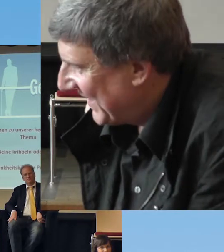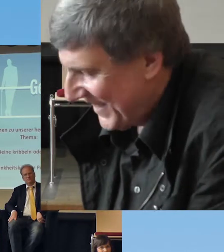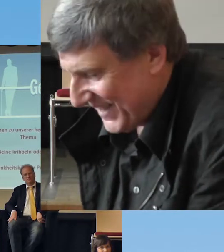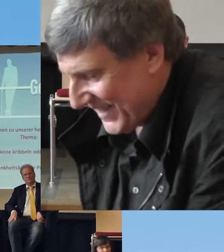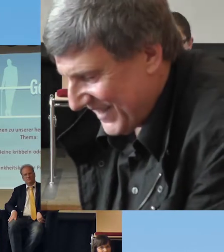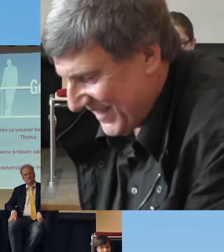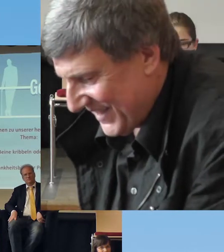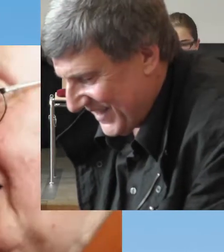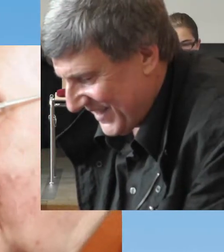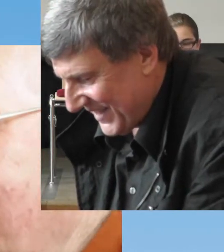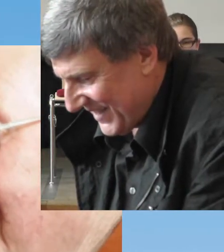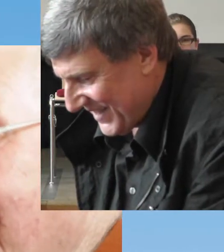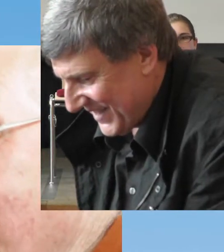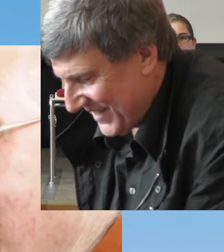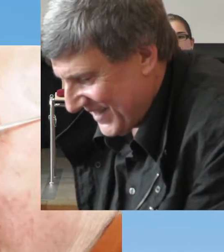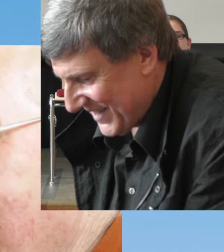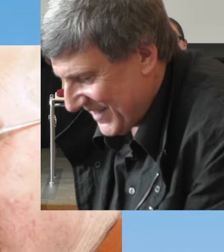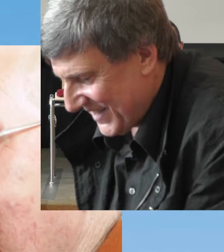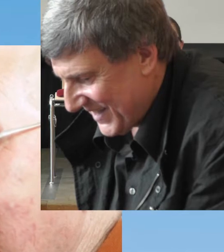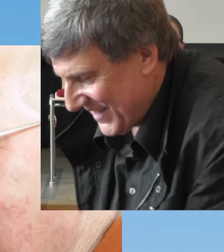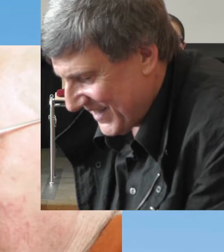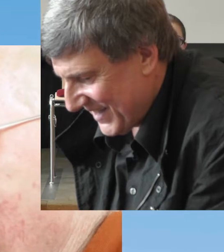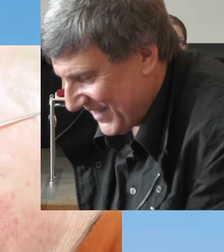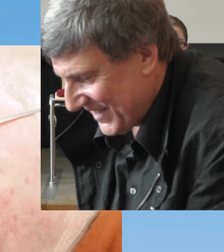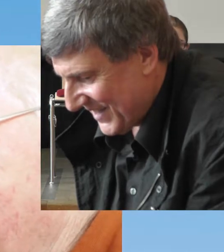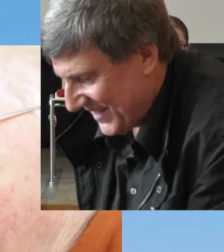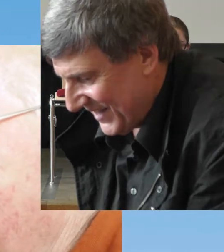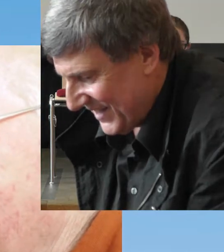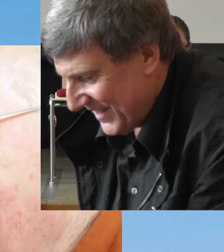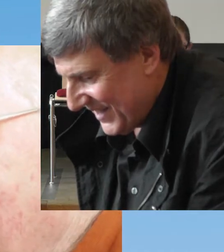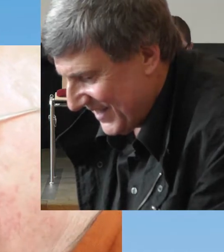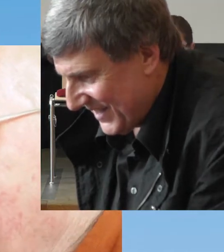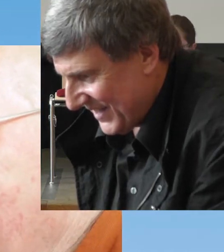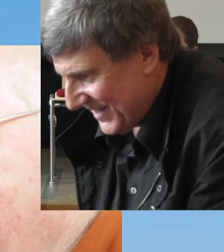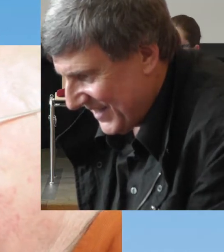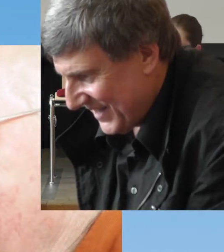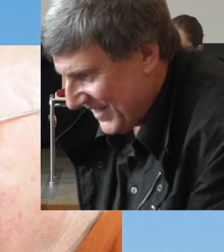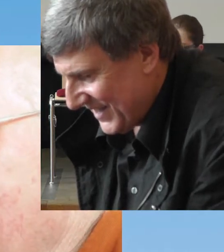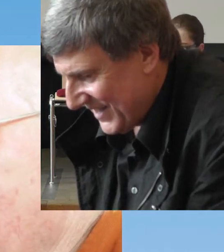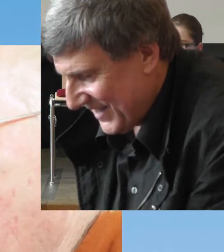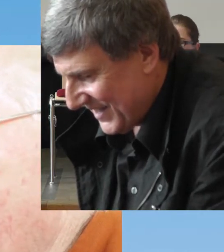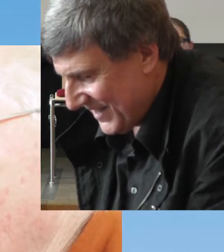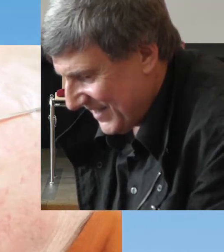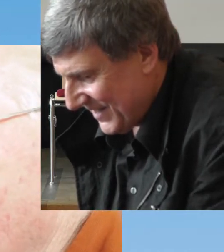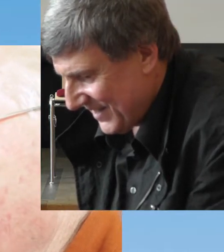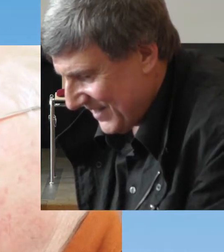Die erste Frage zu Medikamenten als Ursachen für Polyneuropathie. Gibt es Erkenntnisse darüber, ob